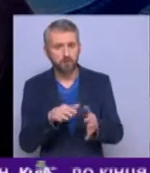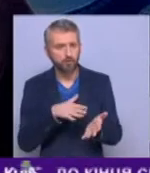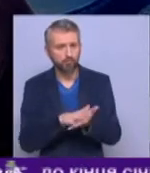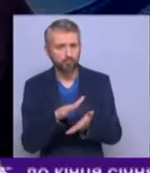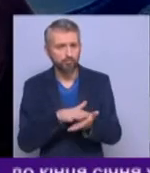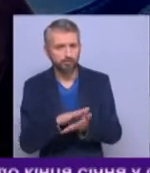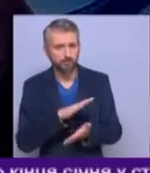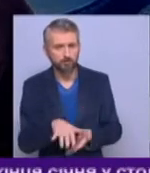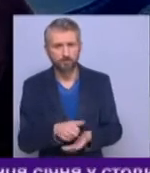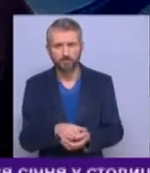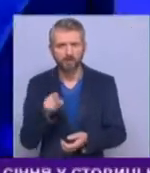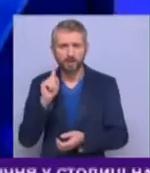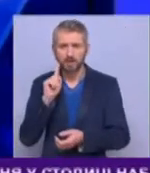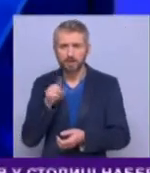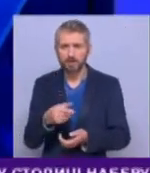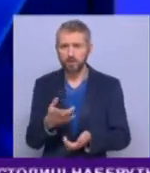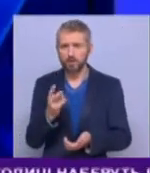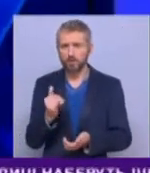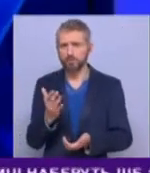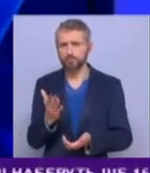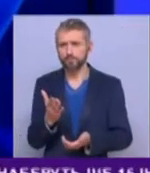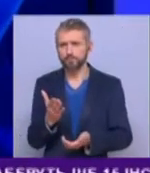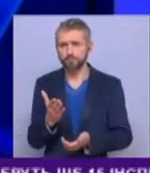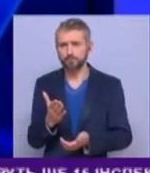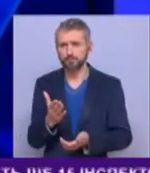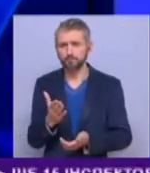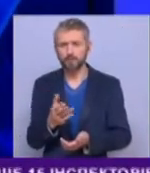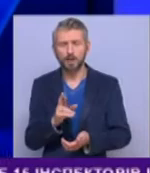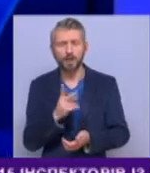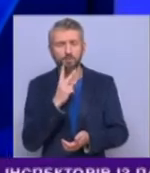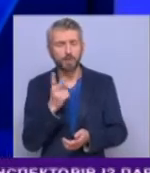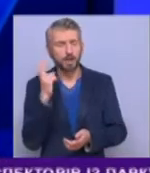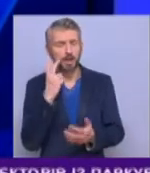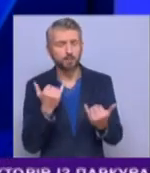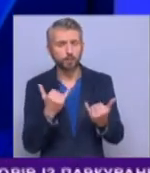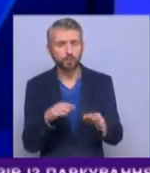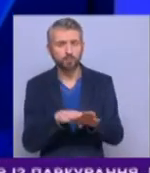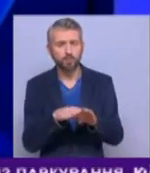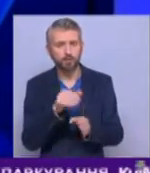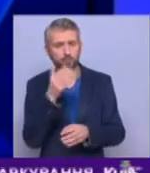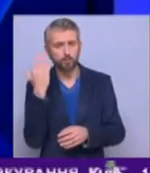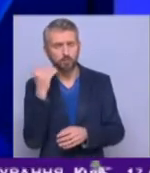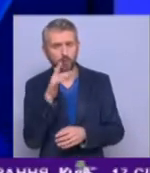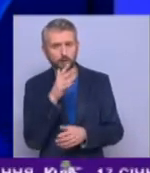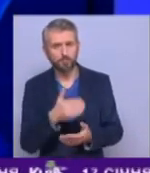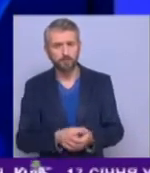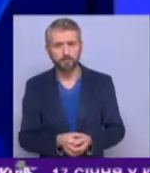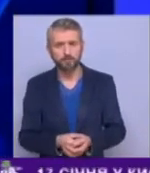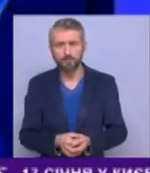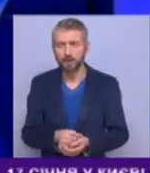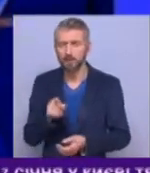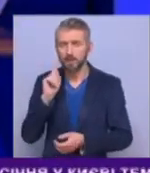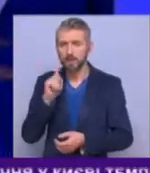ковзались? Ви знаєте, ну... Як виглядає Київ сьогодні, от, по зрівнянню з минулими роками? Ви